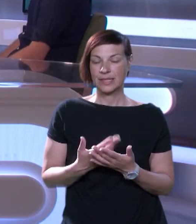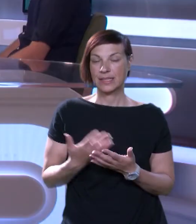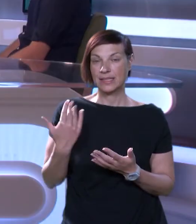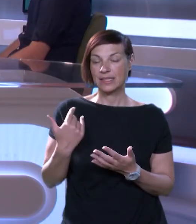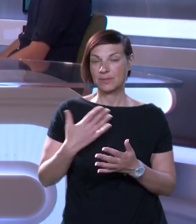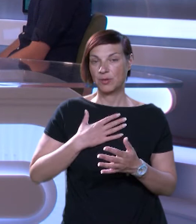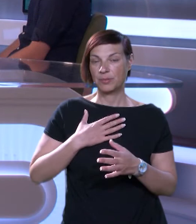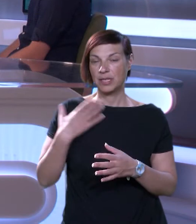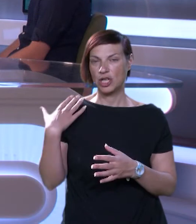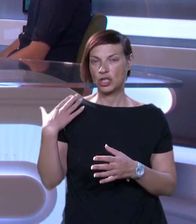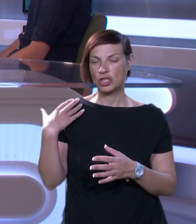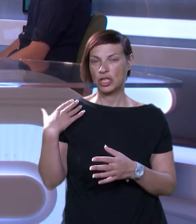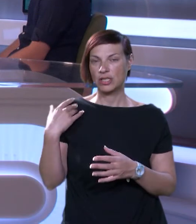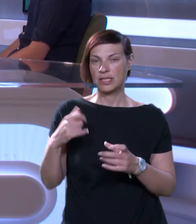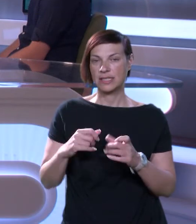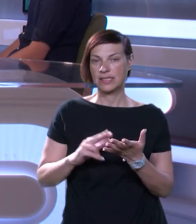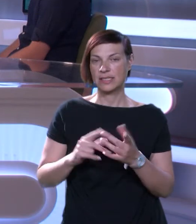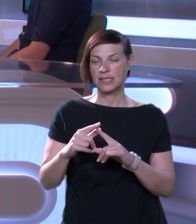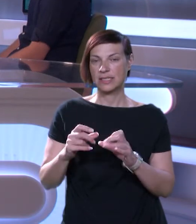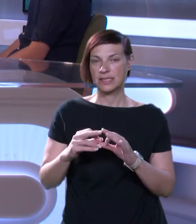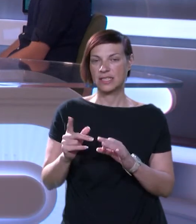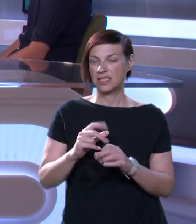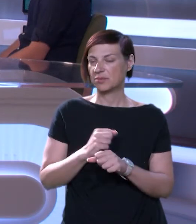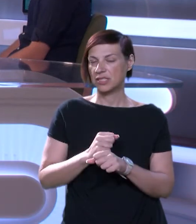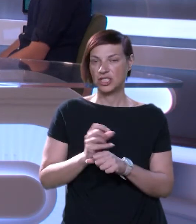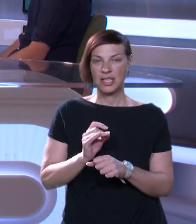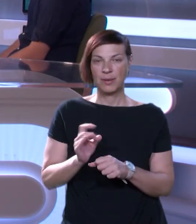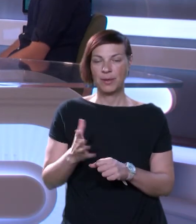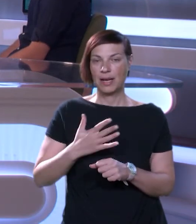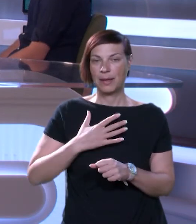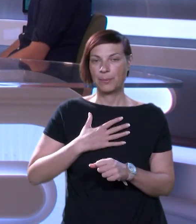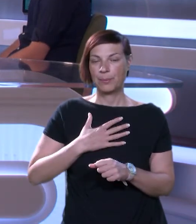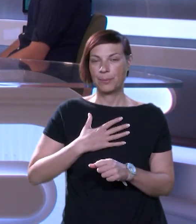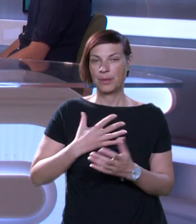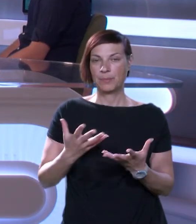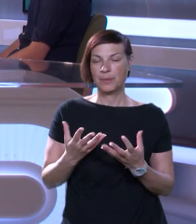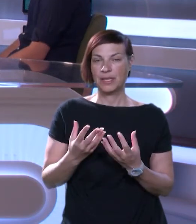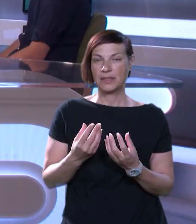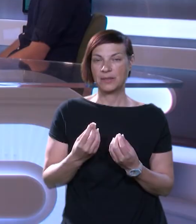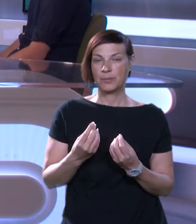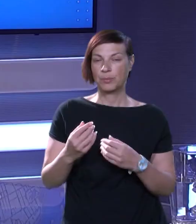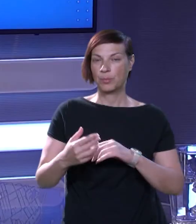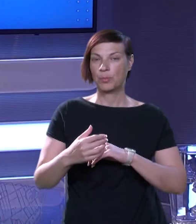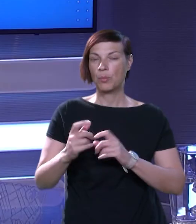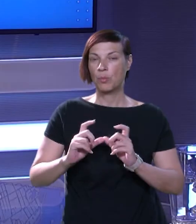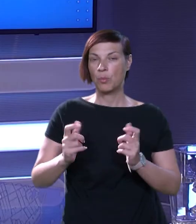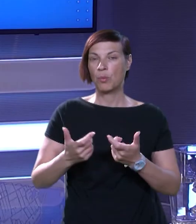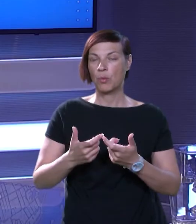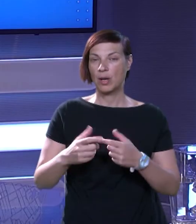Da smo bili oslonjeni na Sinestar, ne bi napravili ništa. Mi sad pred Pula Film Festival smo